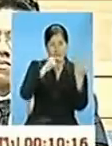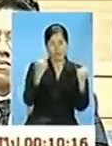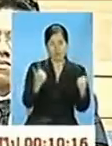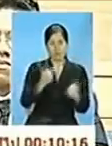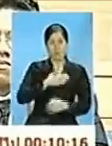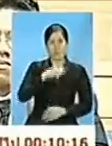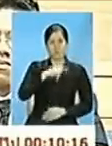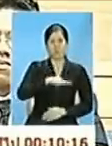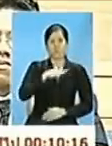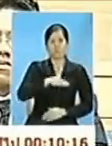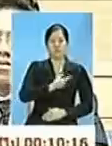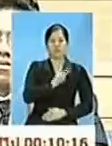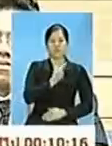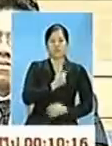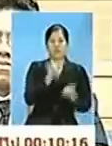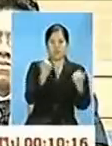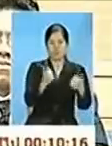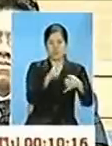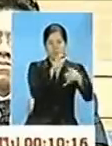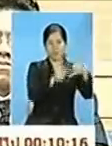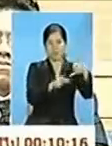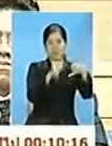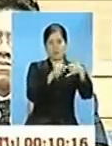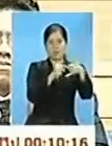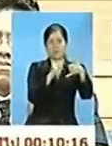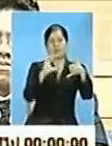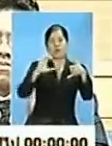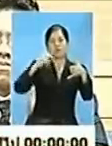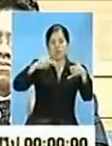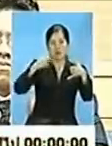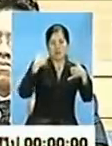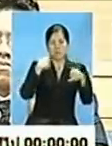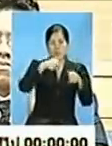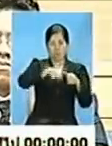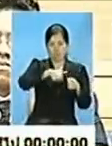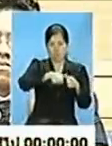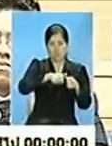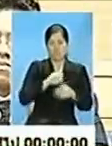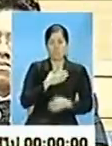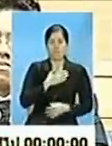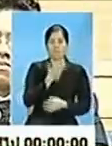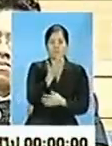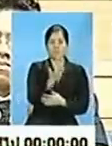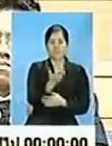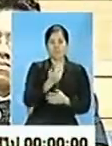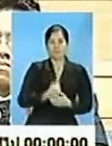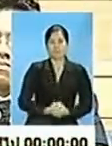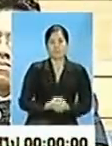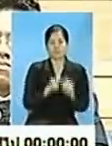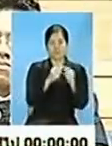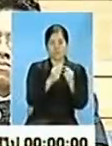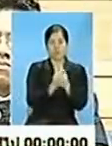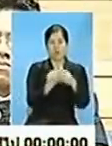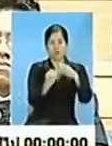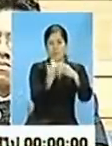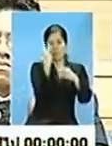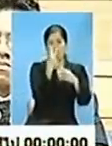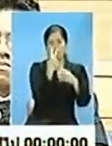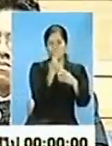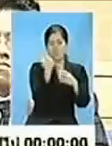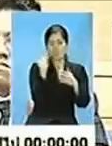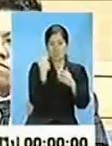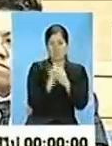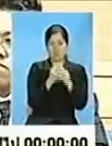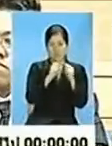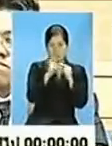ลิมอยู่บำรุงมาทันเพื่อไม่ให้การเสียเวลานะครับผมขอให้เจ้าหน้าที่เปิดคลิปวิดีโอชุดที่1